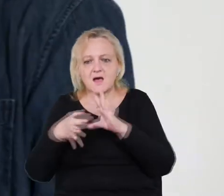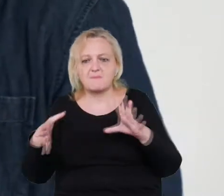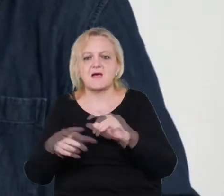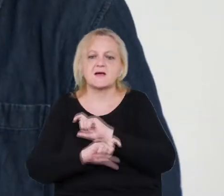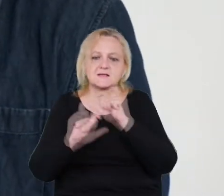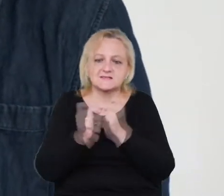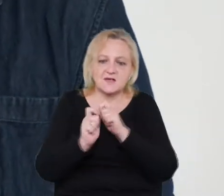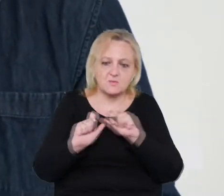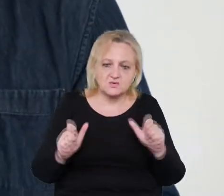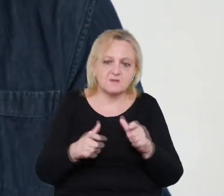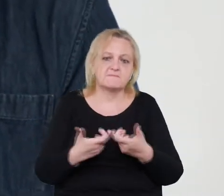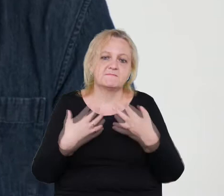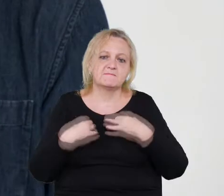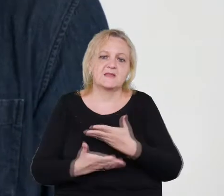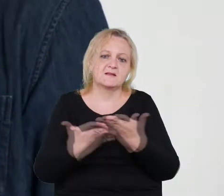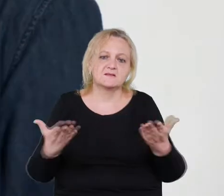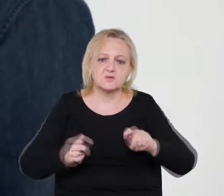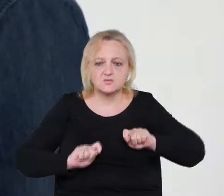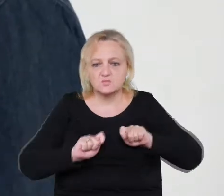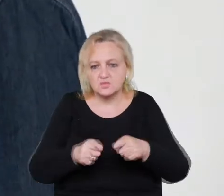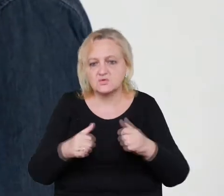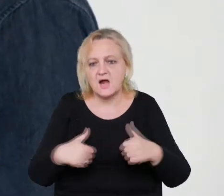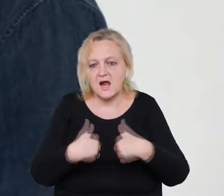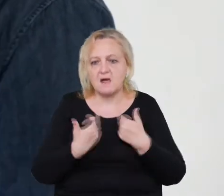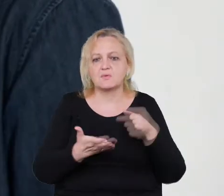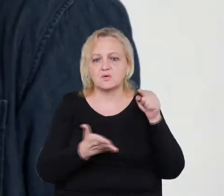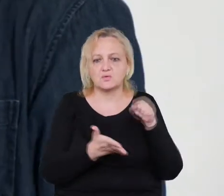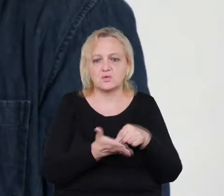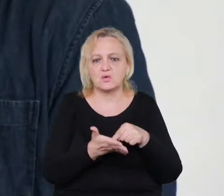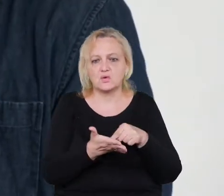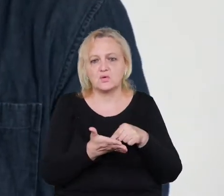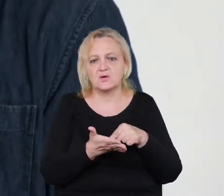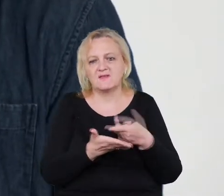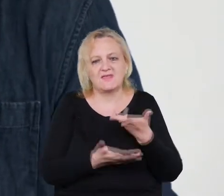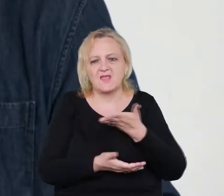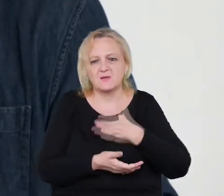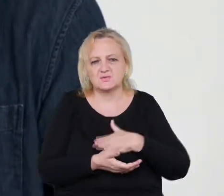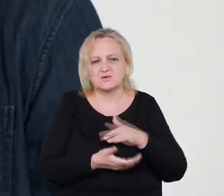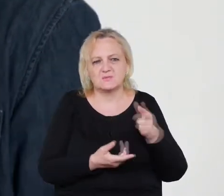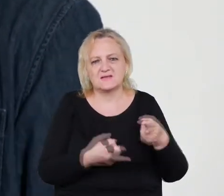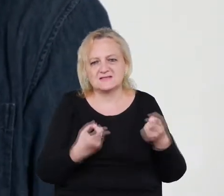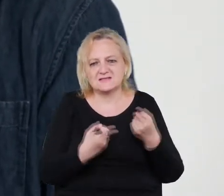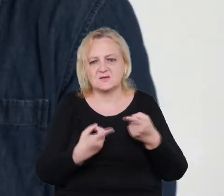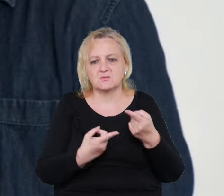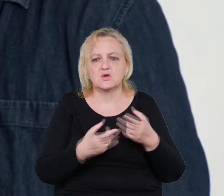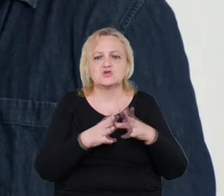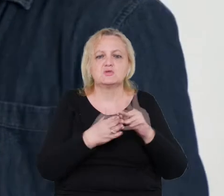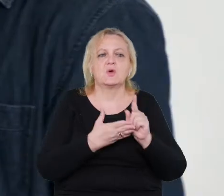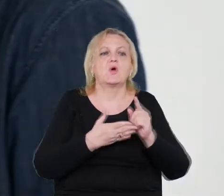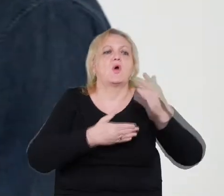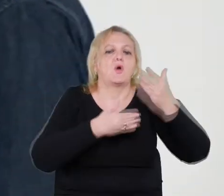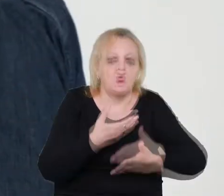tak powiem nie będziemy państwa zmuszać do tego żebyście przeszli przez ten bardzo taki nieprzyjemny i tak pewnie musielibyśmy by zakończyć